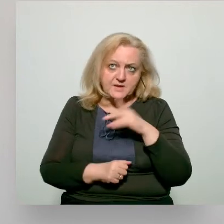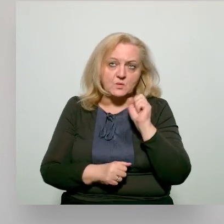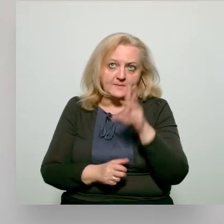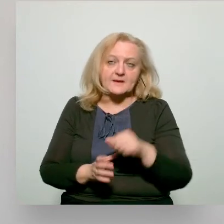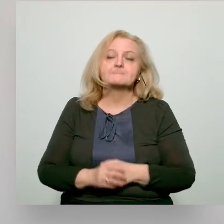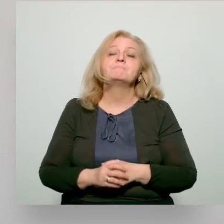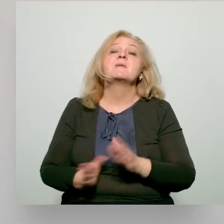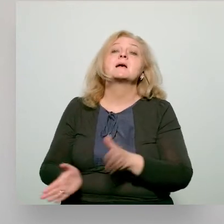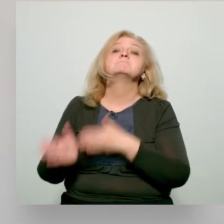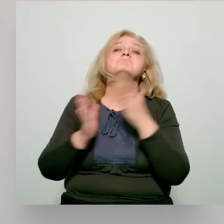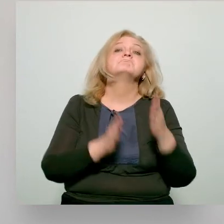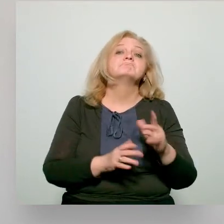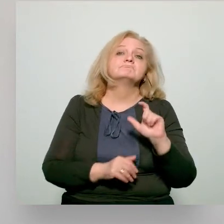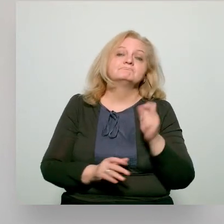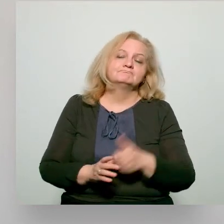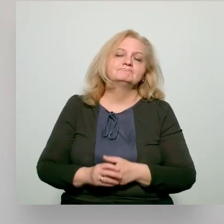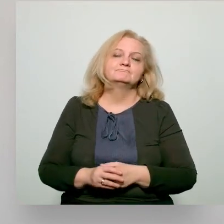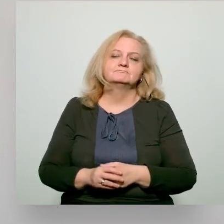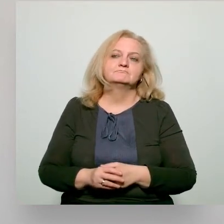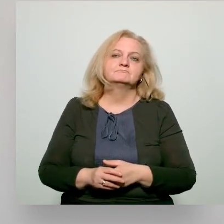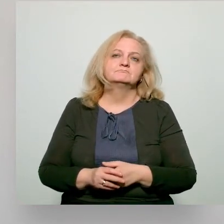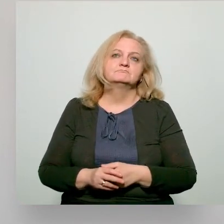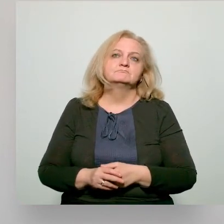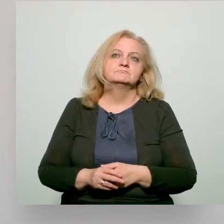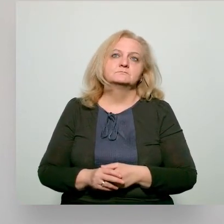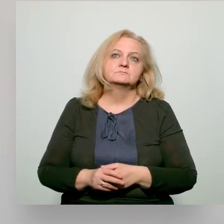A później przez 100 lat,